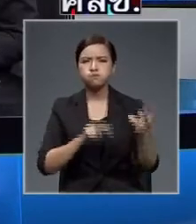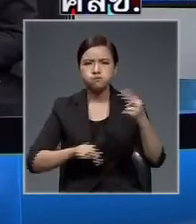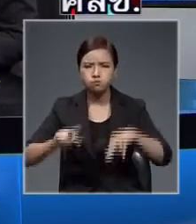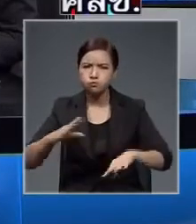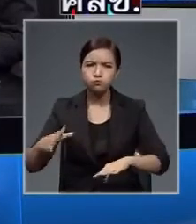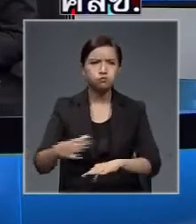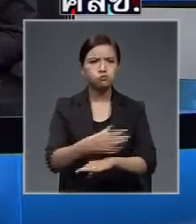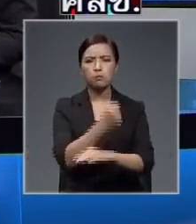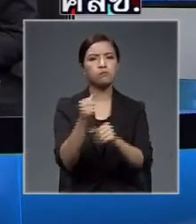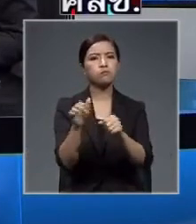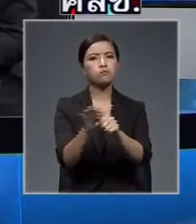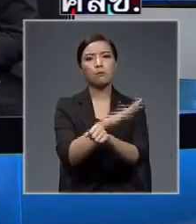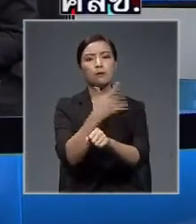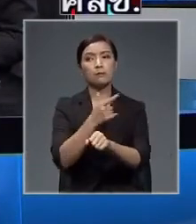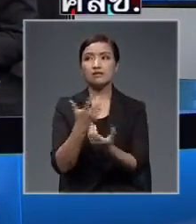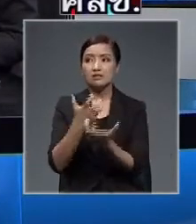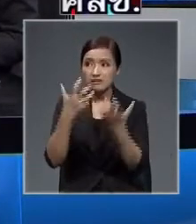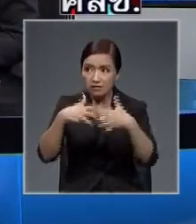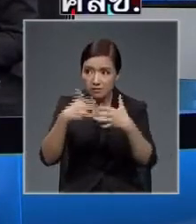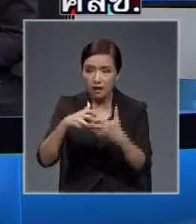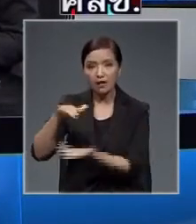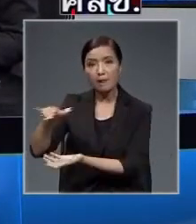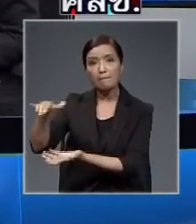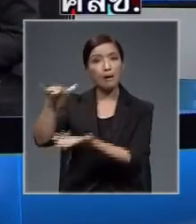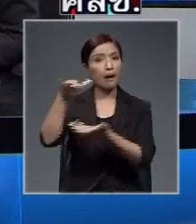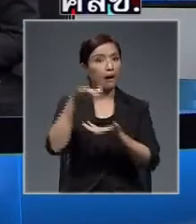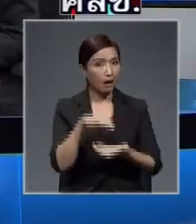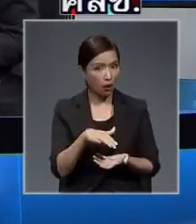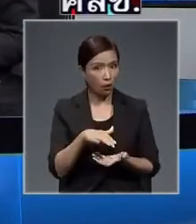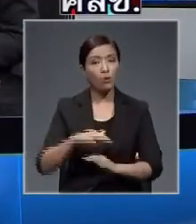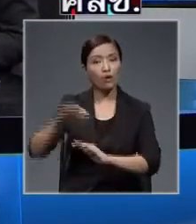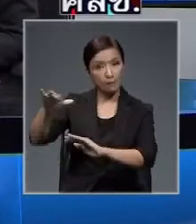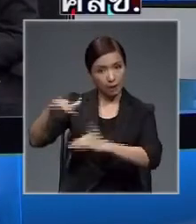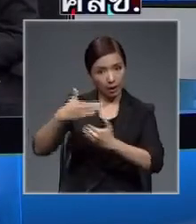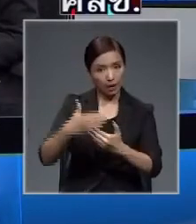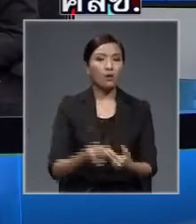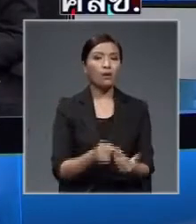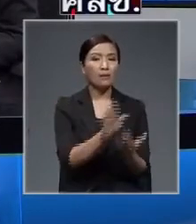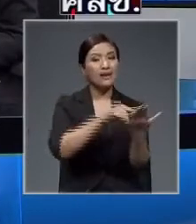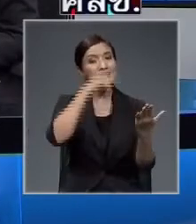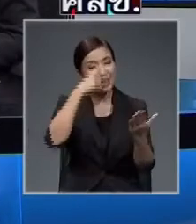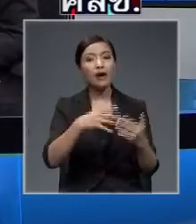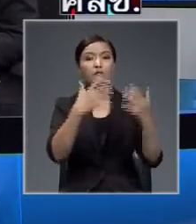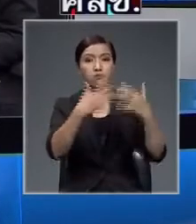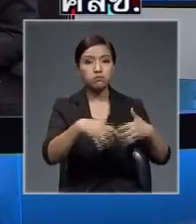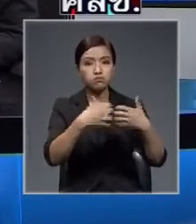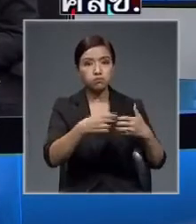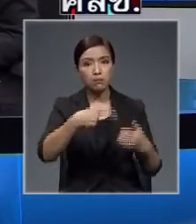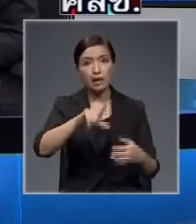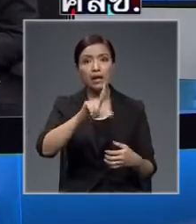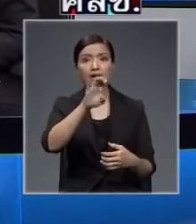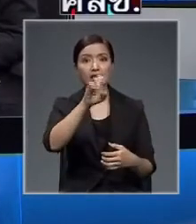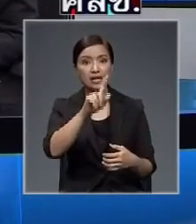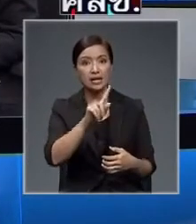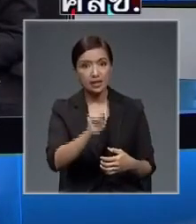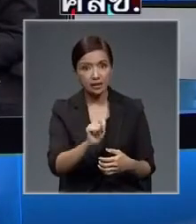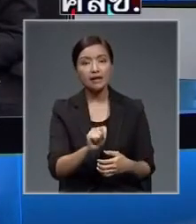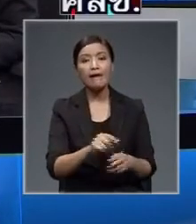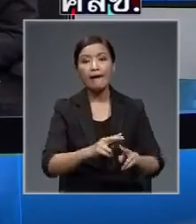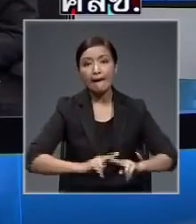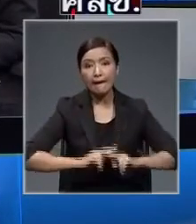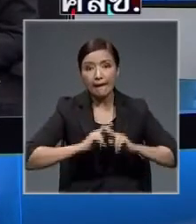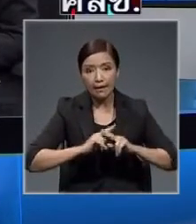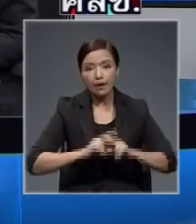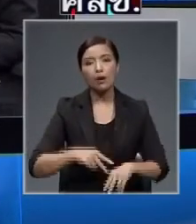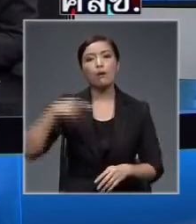แต่ต้นตั้งแต่การนำเข้าเครื่องเข้ามาร วมถึงเครื่องที่ผลิตในประเทศไทยด้วยนะคะพรบ.ฉบับเก่าเนี่ยไม่ได้เก็